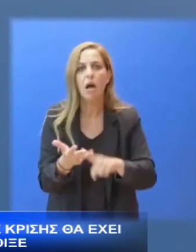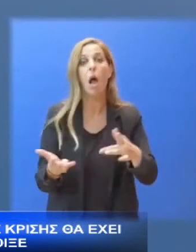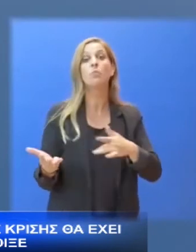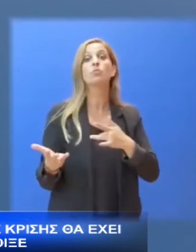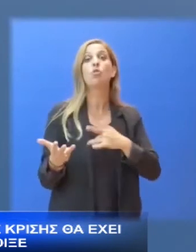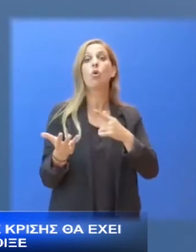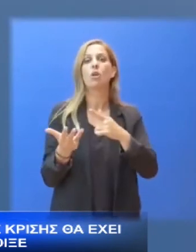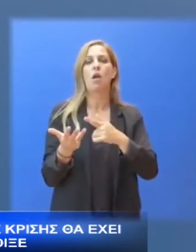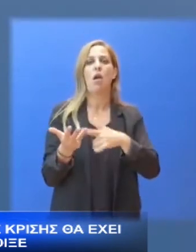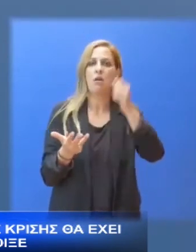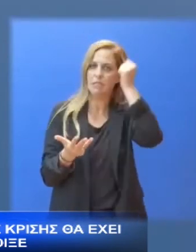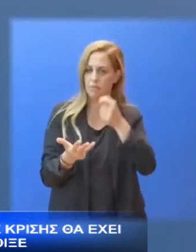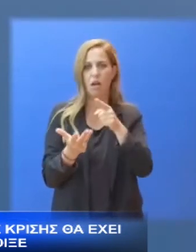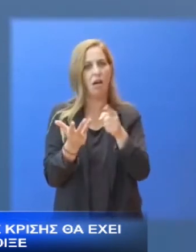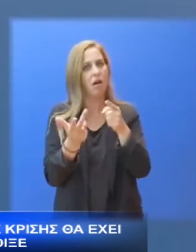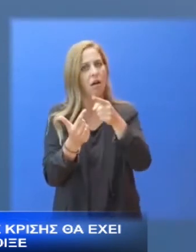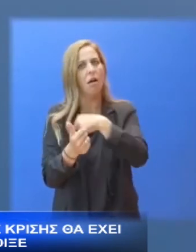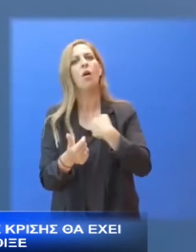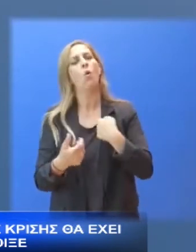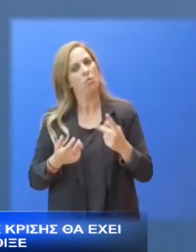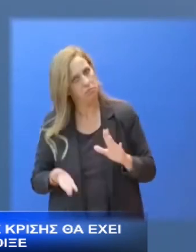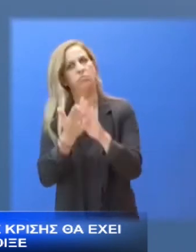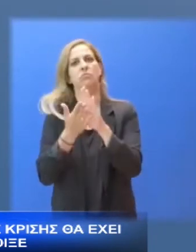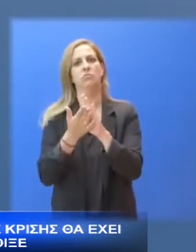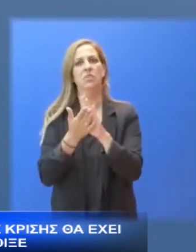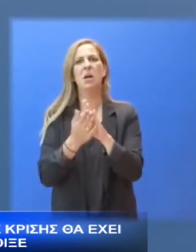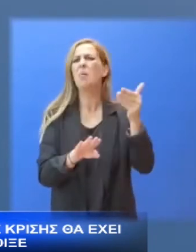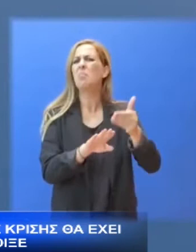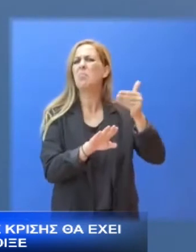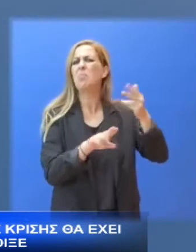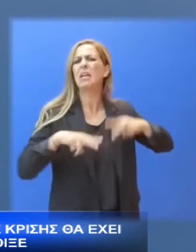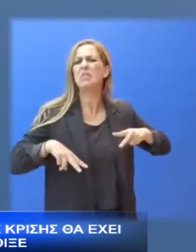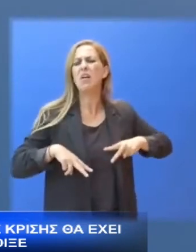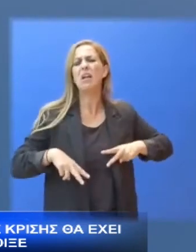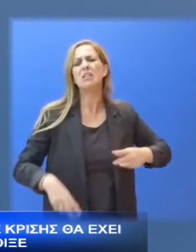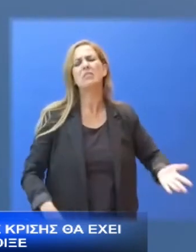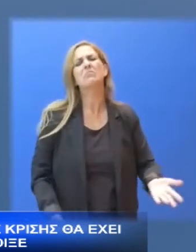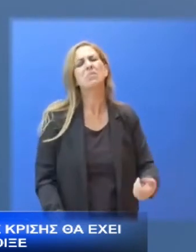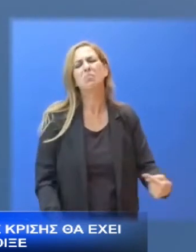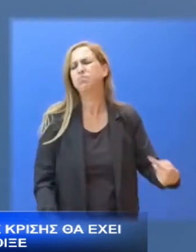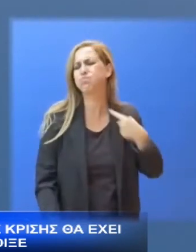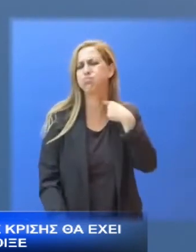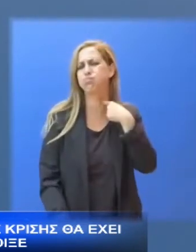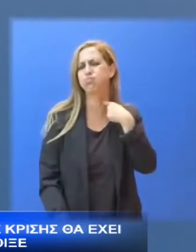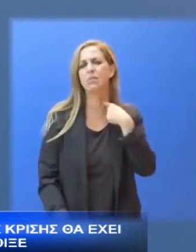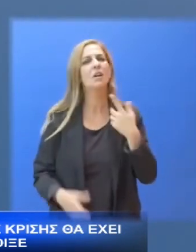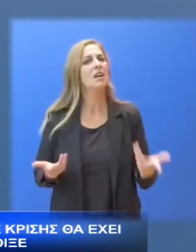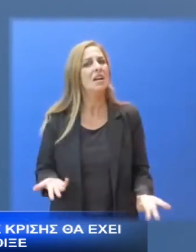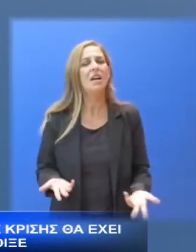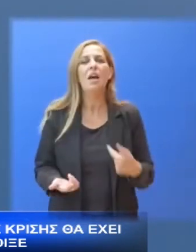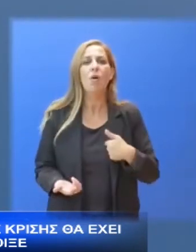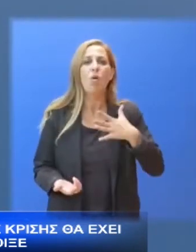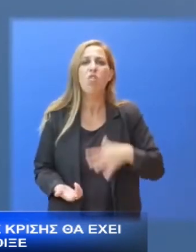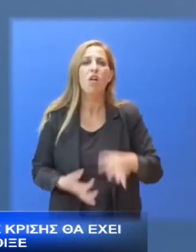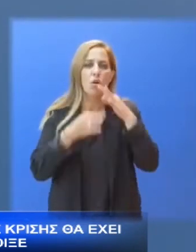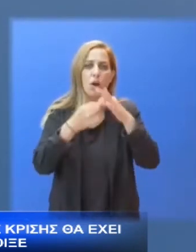Πράγμα που στο πρόσφατο παρελθόν άλλοι απέτυχαν ικτρά να κάνουν σε ανάλογες περιπτώσεις. Γιατί το λέω αυτό, γιατί μπορεί